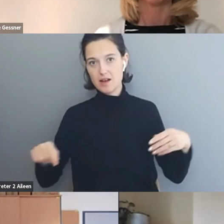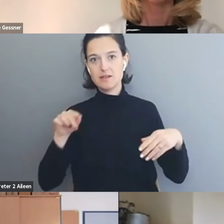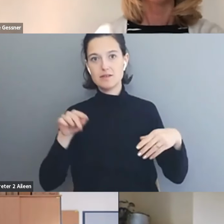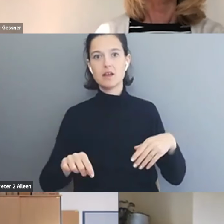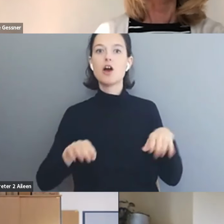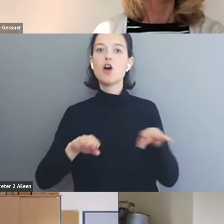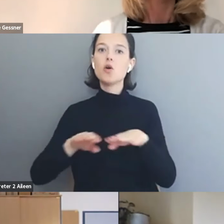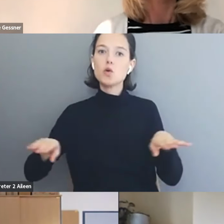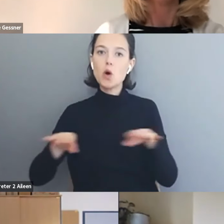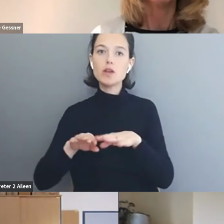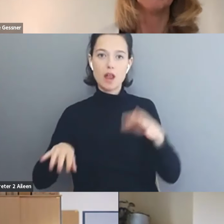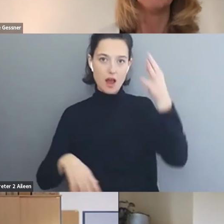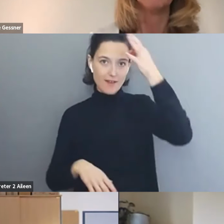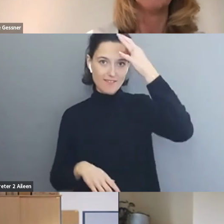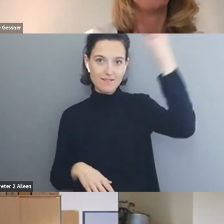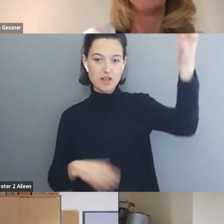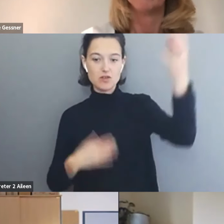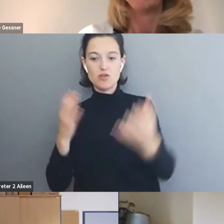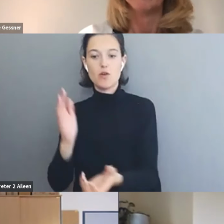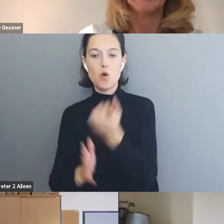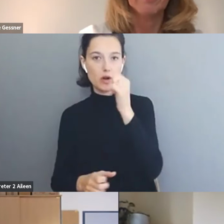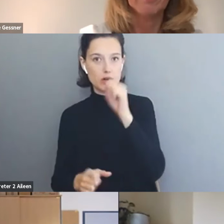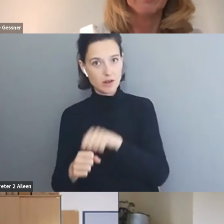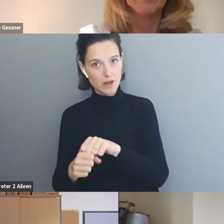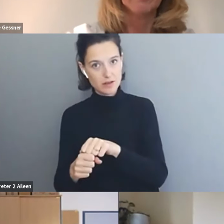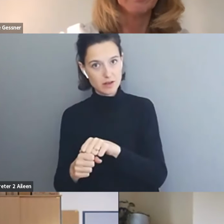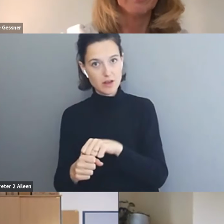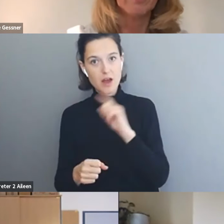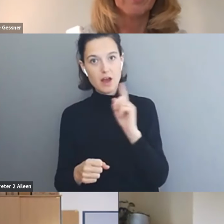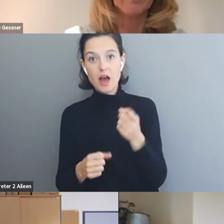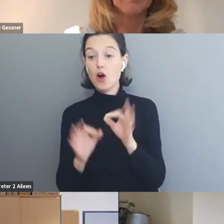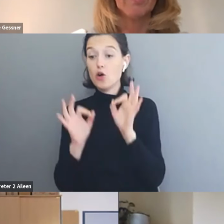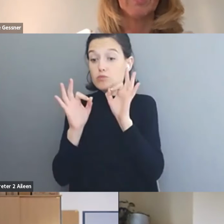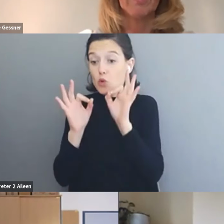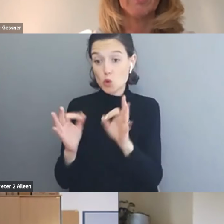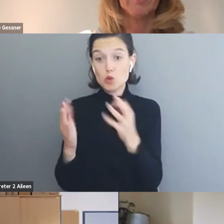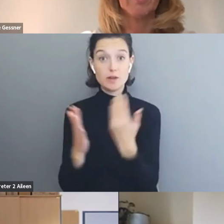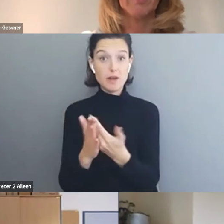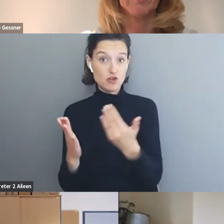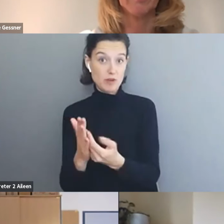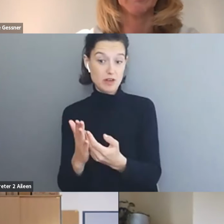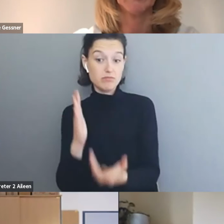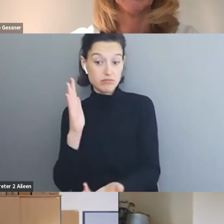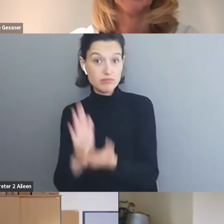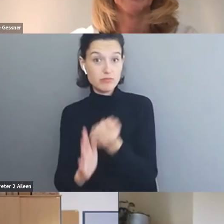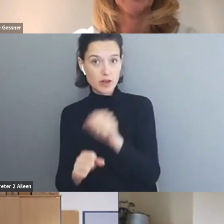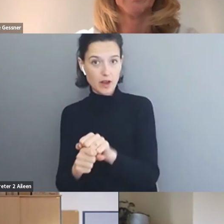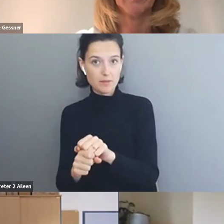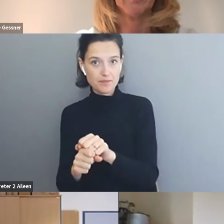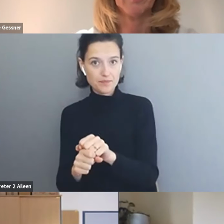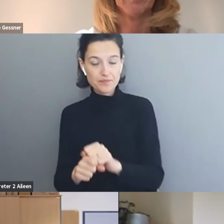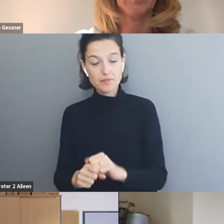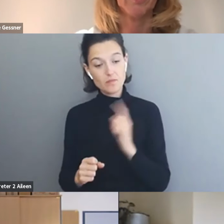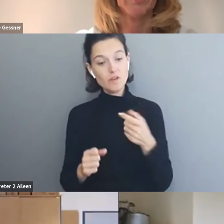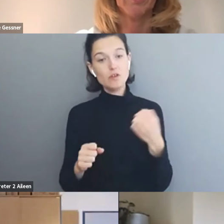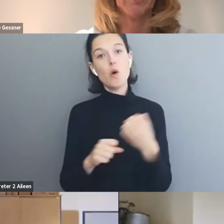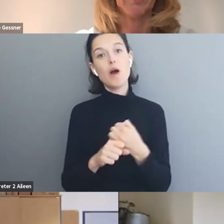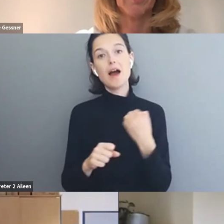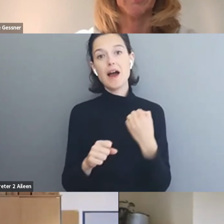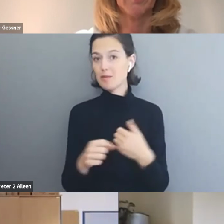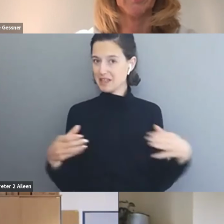auch schon holen kann und auch Best Practices. Und hier möchte ich vielleicht noch ergänzen, dass es hier Arbeitsgruppen gibt, die genau das tun, also